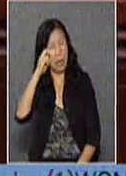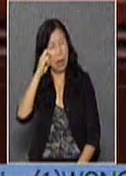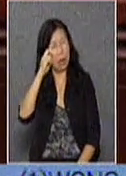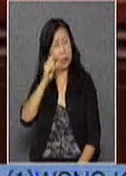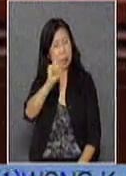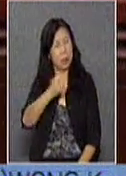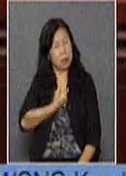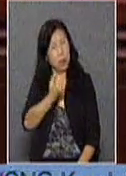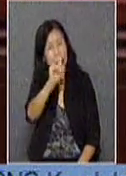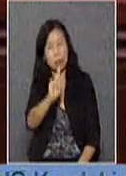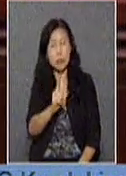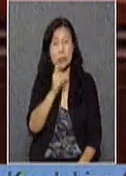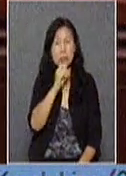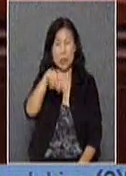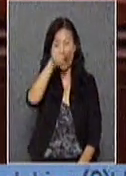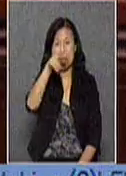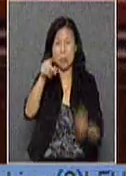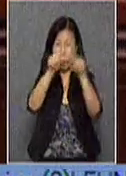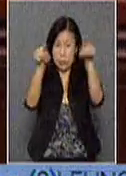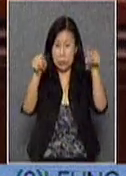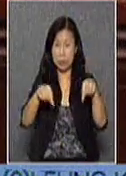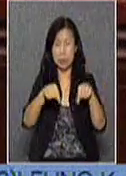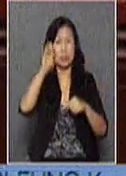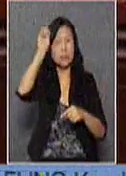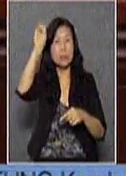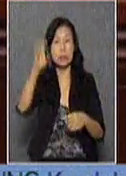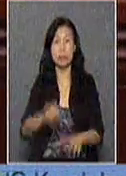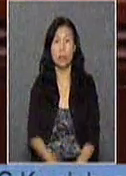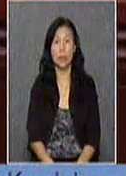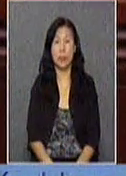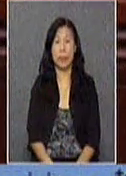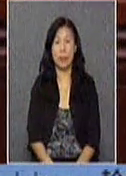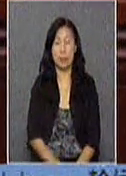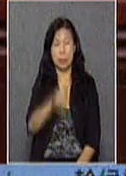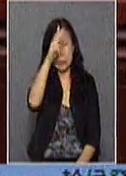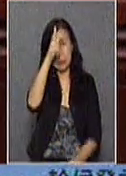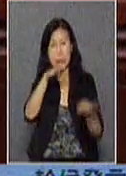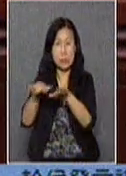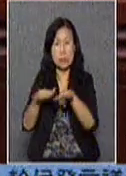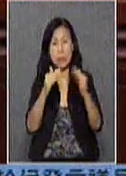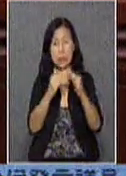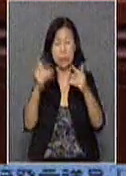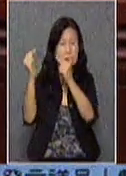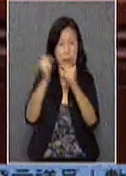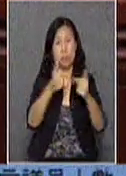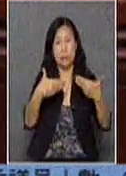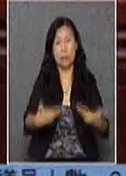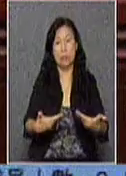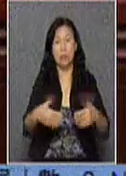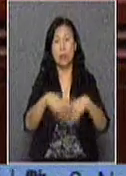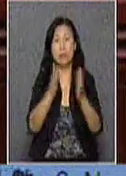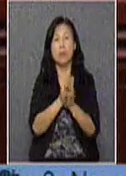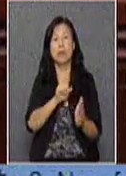就住呢個調查報告裏面提出嚟嘅建議，其實佢到今天仍然未曾表示